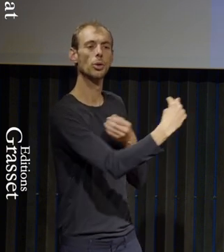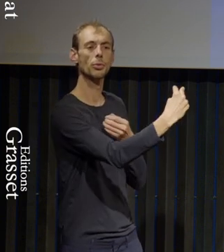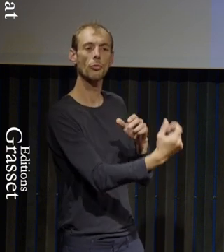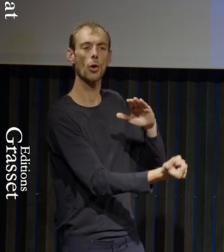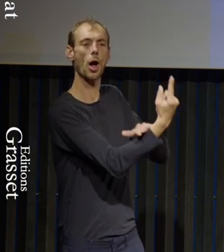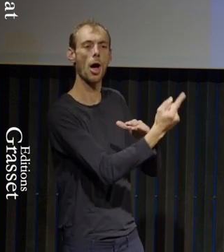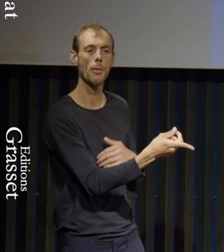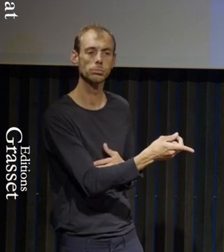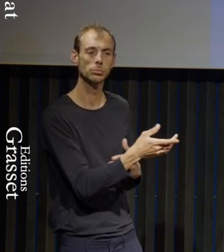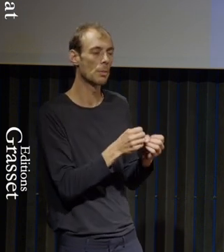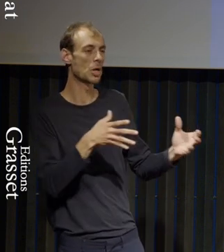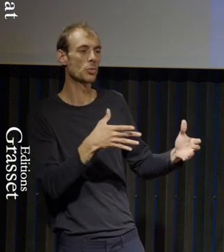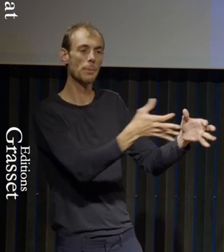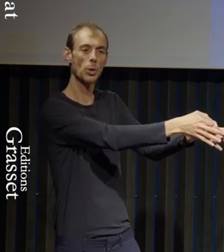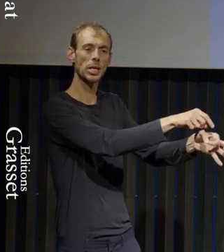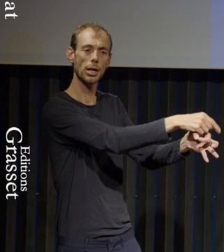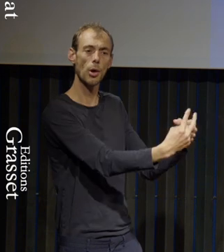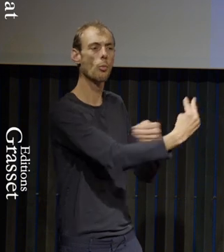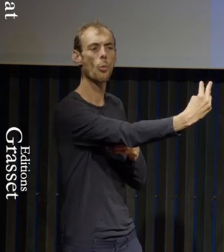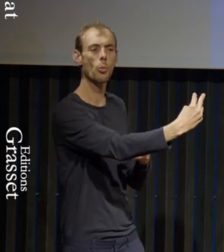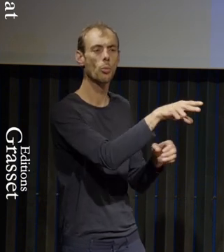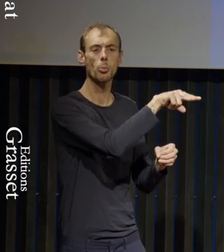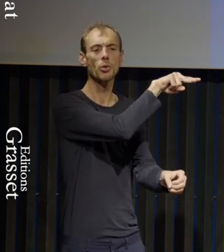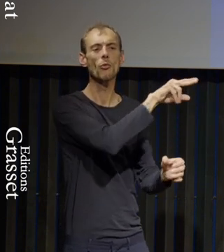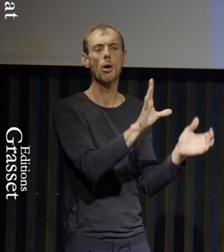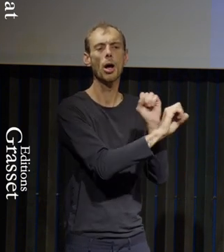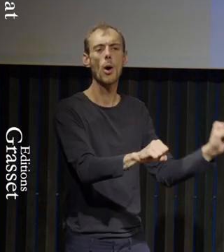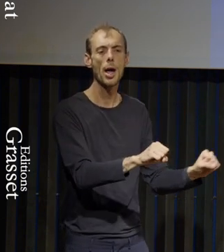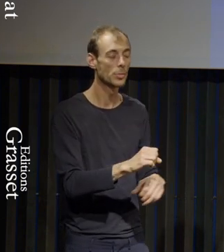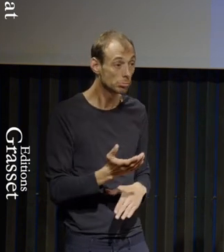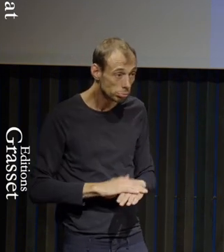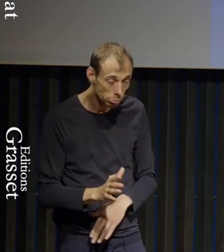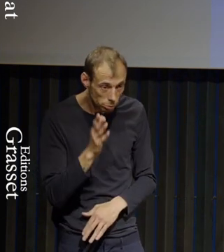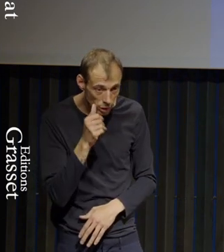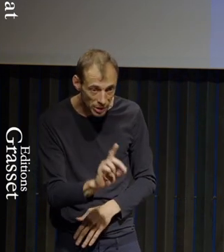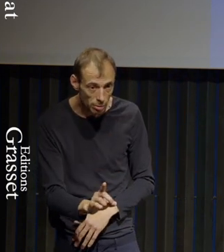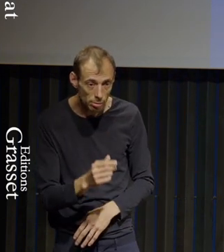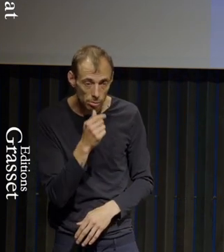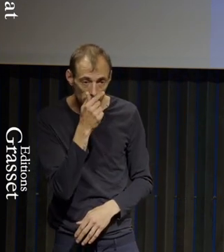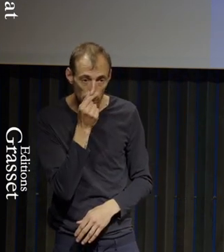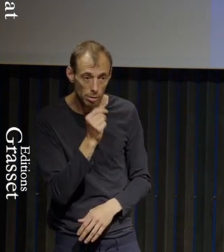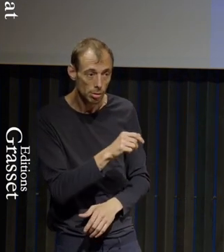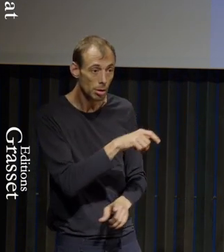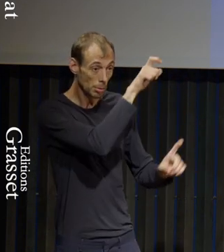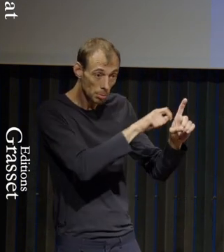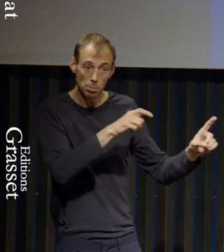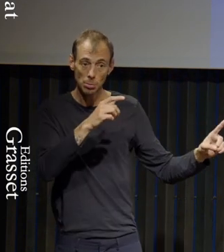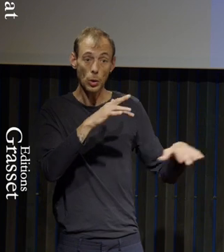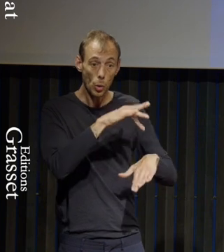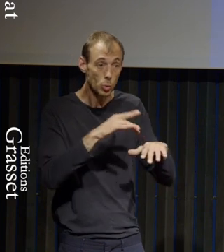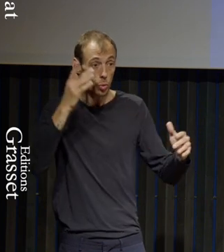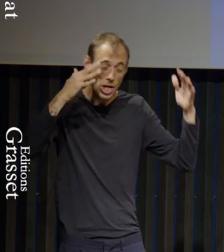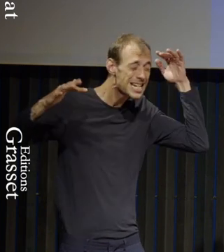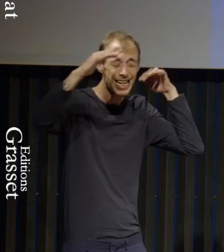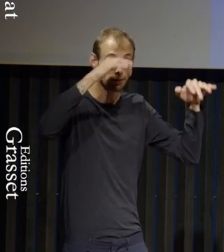du plus grand nombre. Or, c'est pas du tout ça. Celui qui délire, c'est une personne qui souffre terriblement. Et